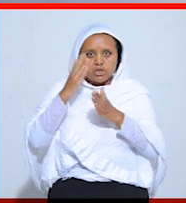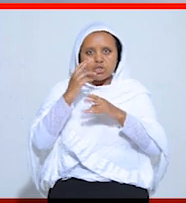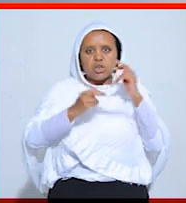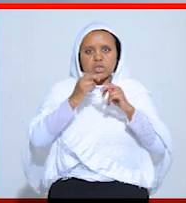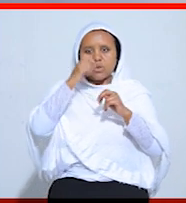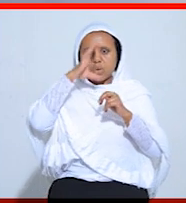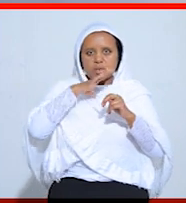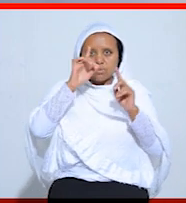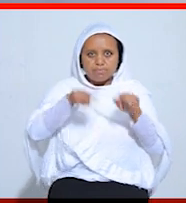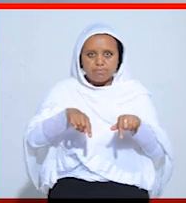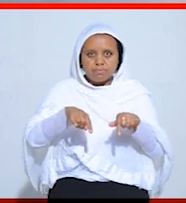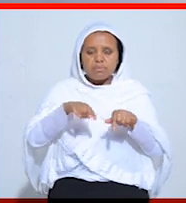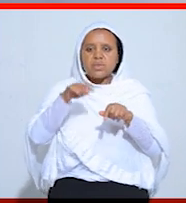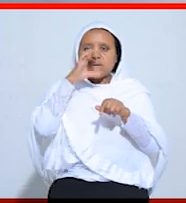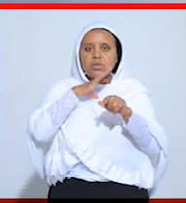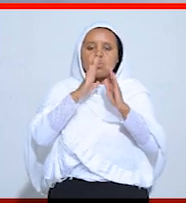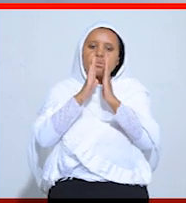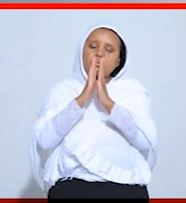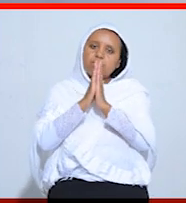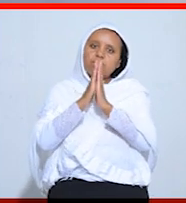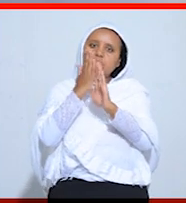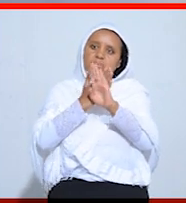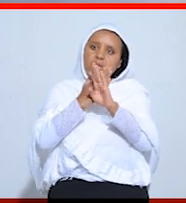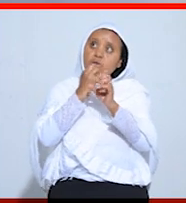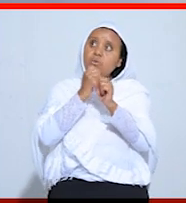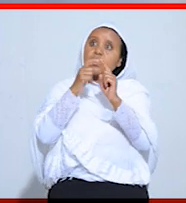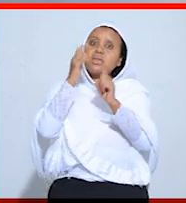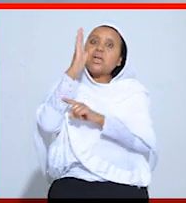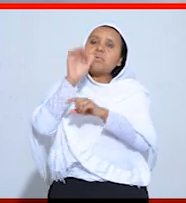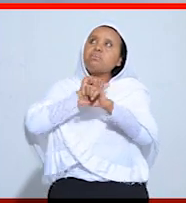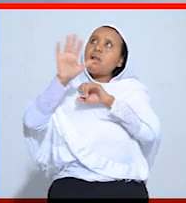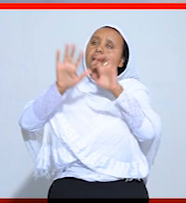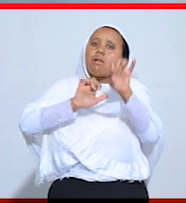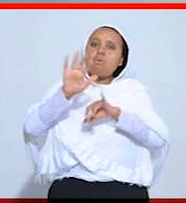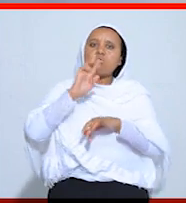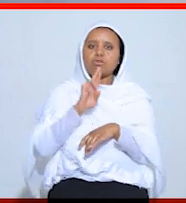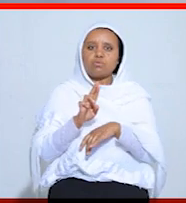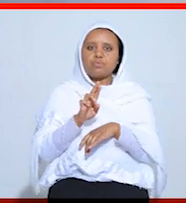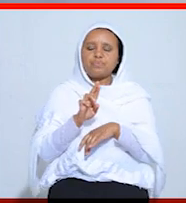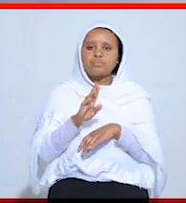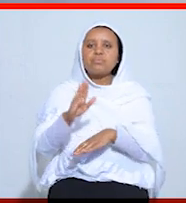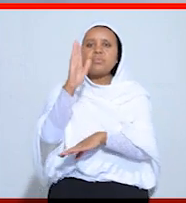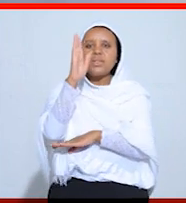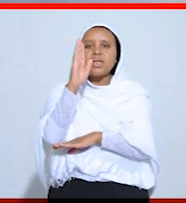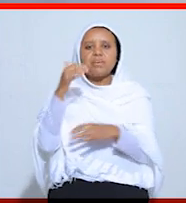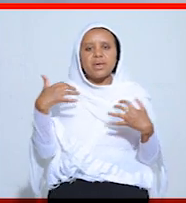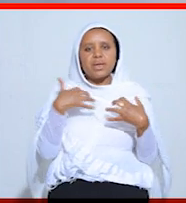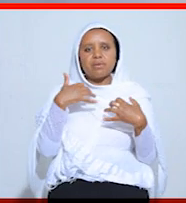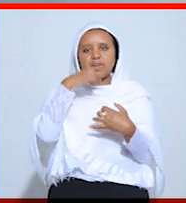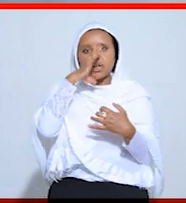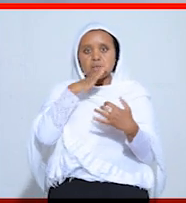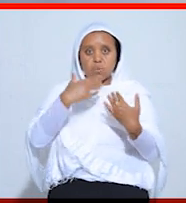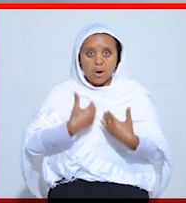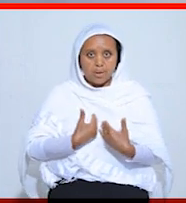በረከትን ይዘው ወደ ሰው፣ ከሰው ደግሞ ልመናን ጸሎትን መስዋዕትን ይዘው ወደ እግዚአብሔር የሚላላኩ ናቸውና እግዚአብሔርን የሚፈራ